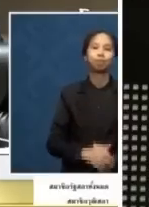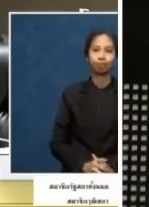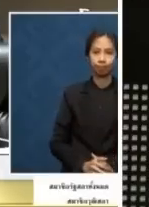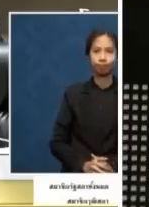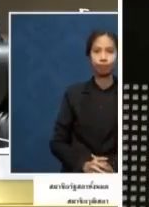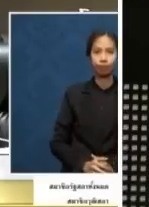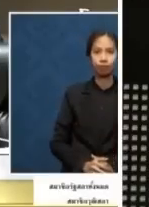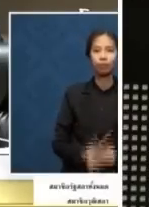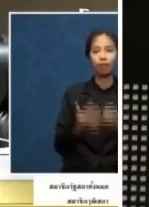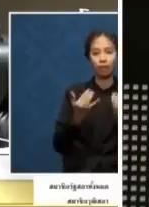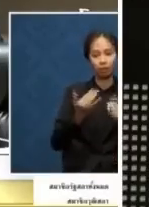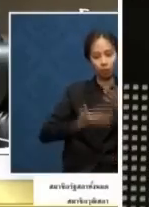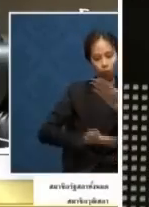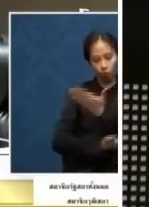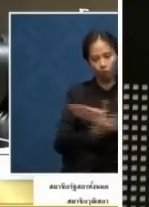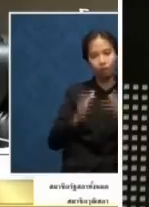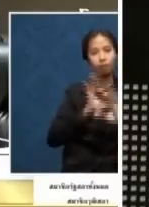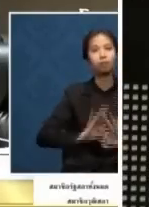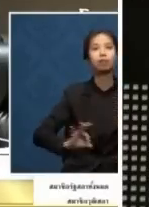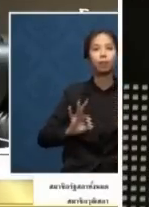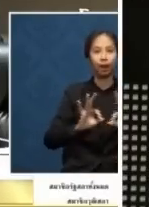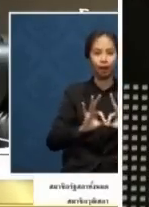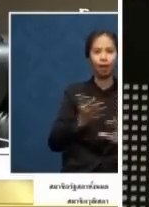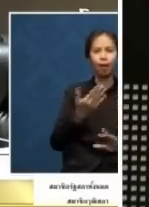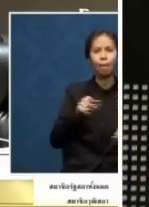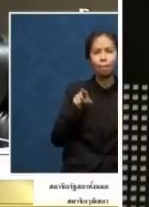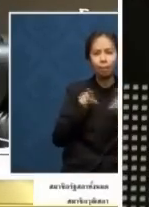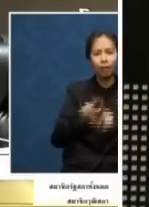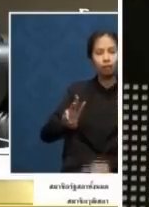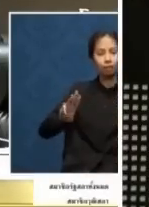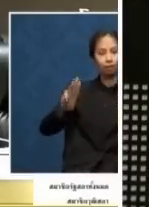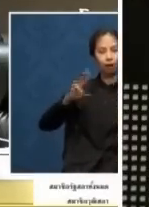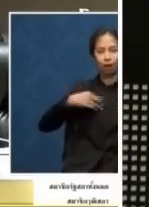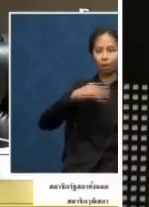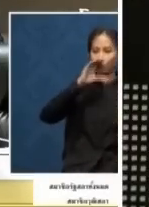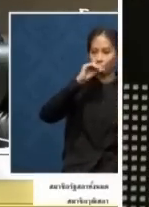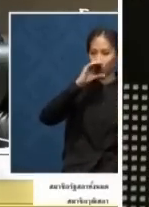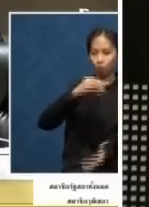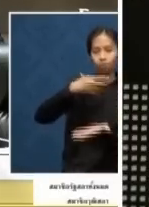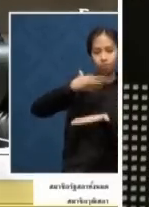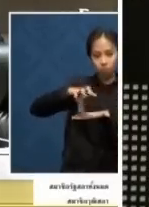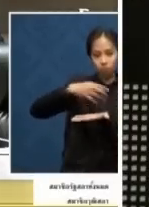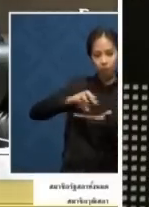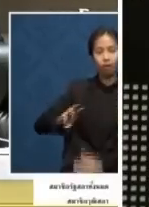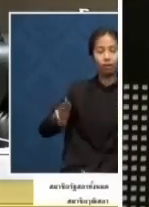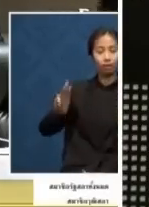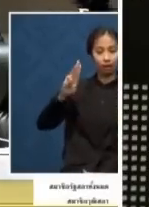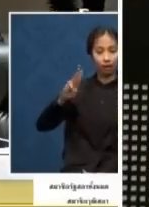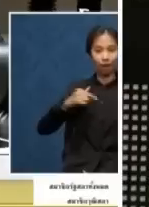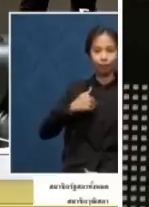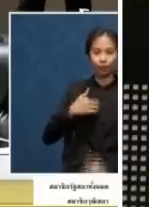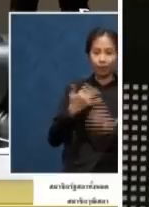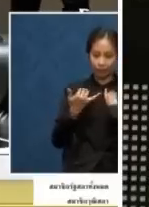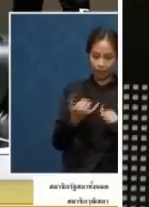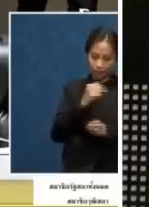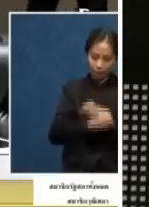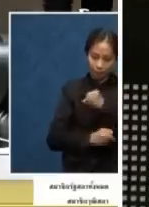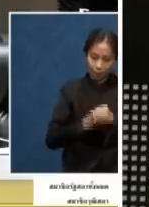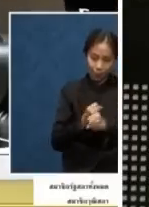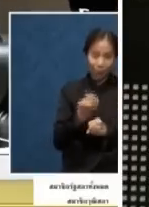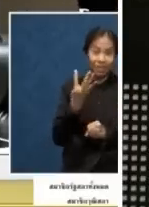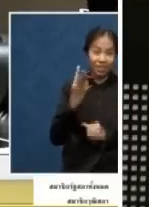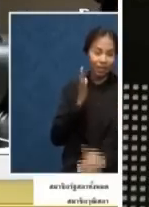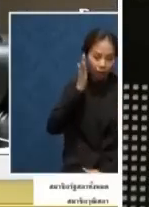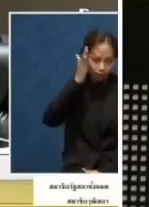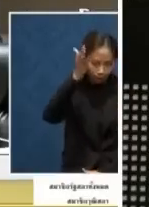น้อยกว่า 200,000 นะฮะแล้วก็บอกรับปากประชาชนจะลดราคาน้ำมันไฟฟ้าก๊าซหุงต้มทันทีแต่ในนโยบายไปบอกว่าบริหารจัดการ